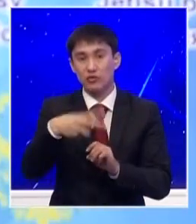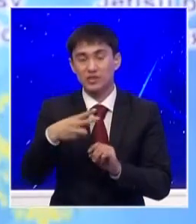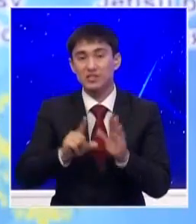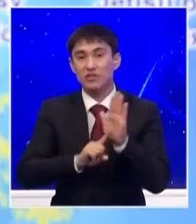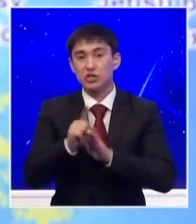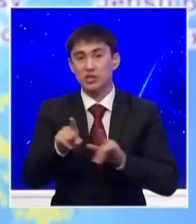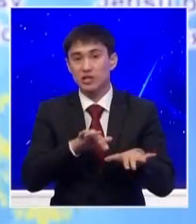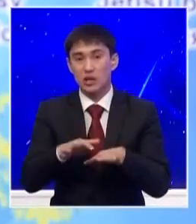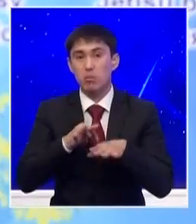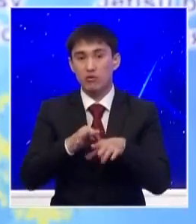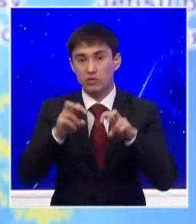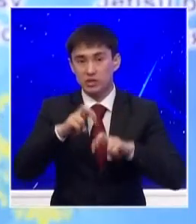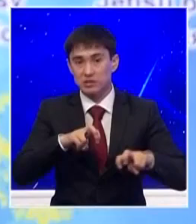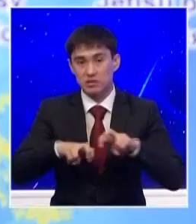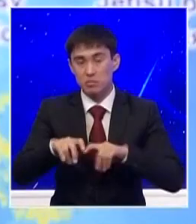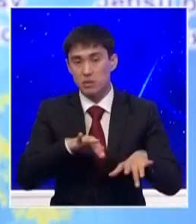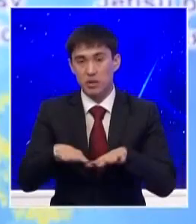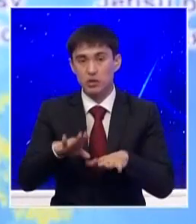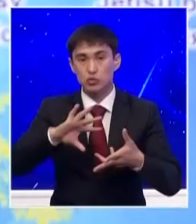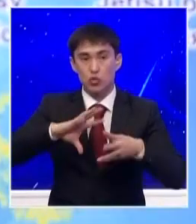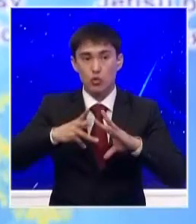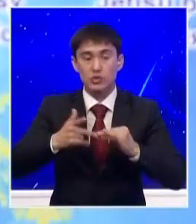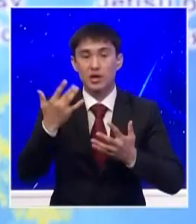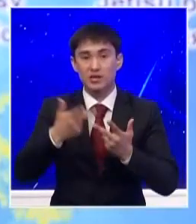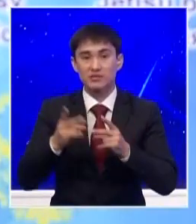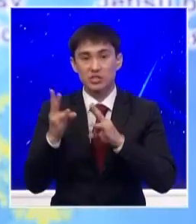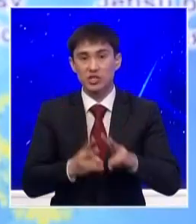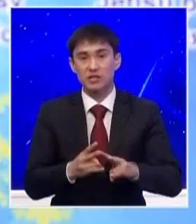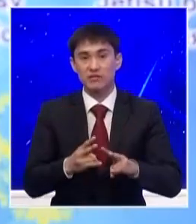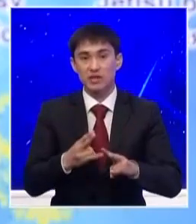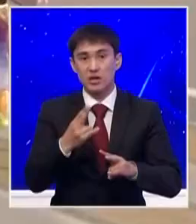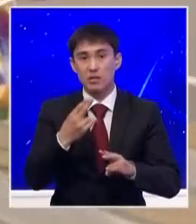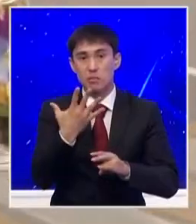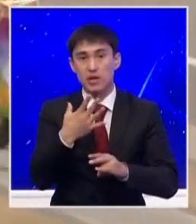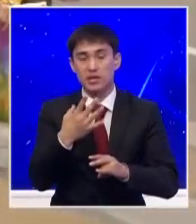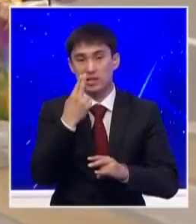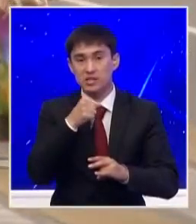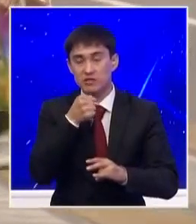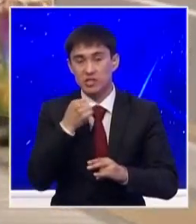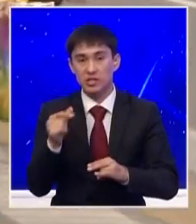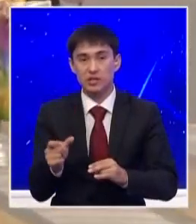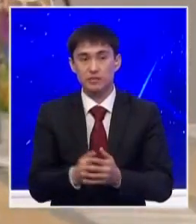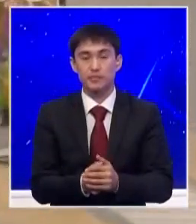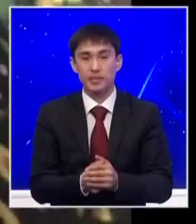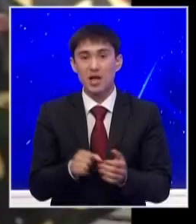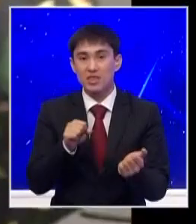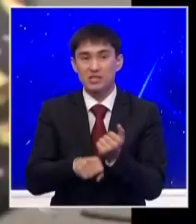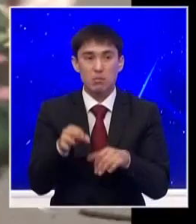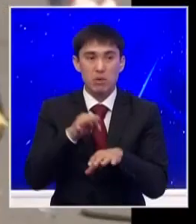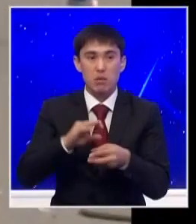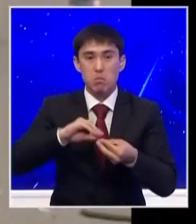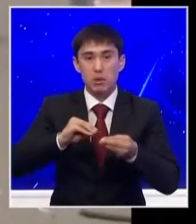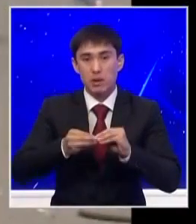дела, проводятся следственные мероприятия. Из общего количества жертв 5 несовершеннолетних. Насилие – это болезнь и проблема